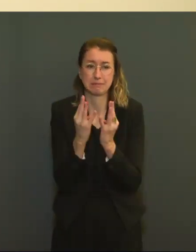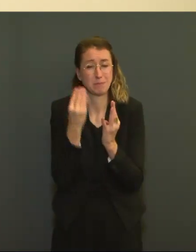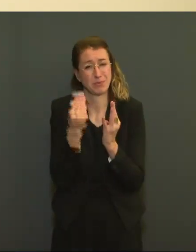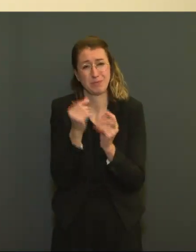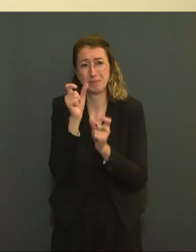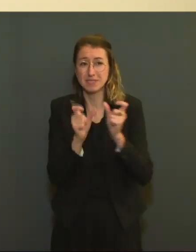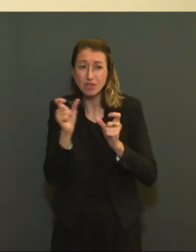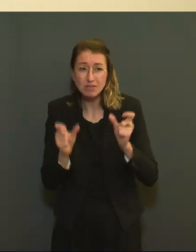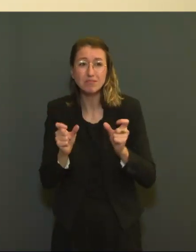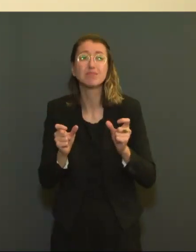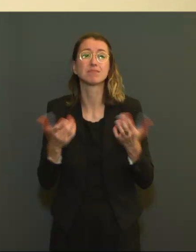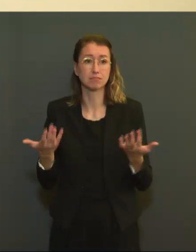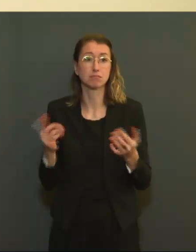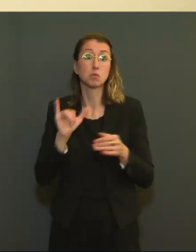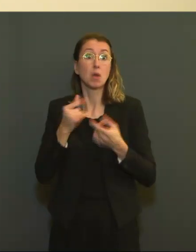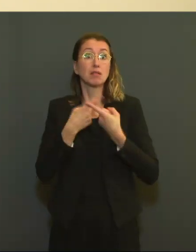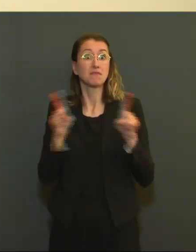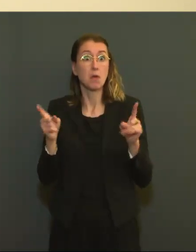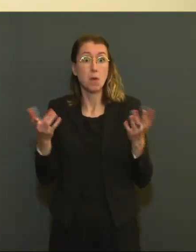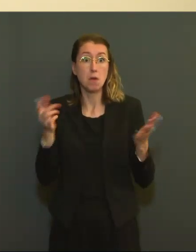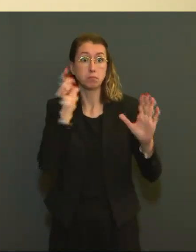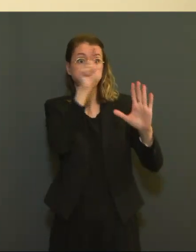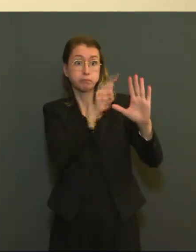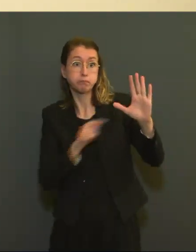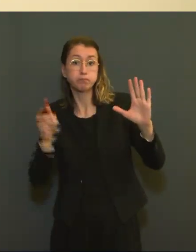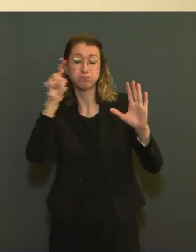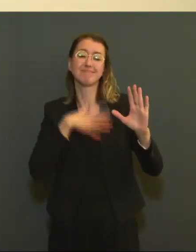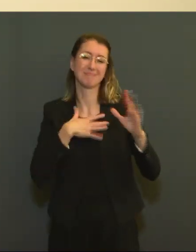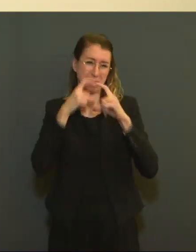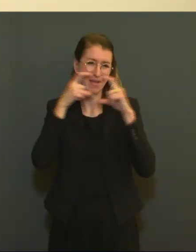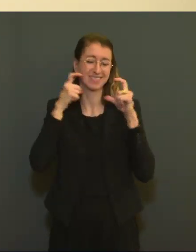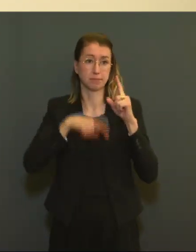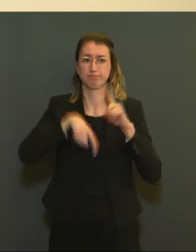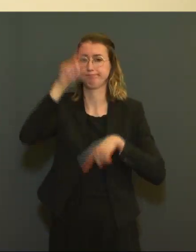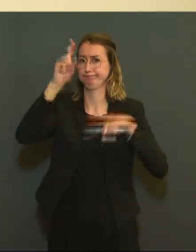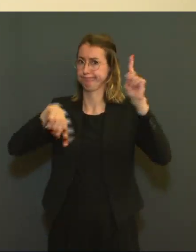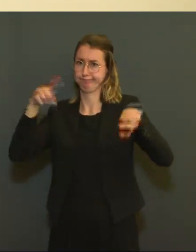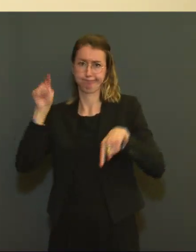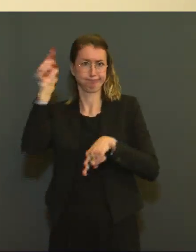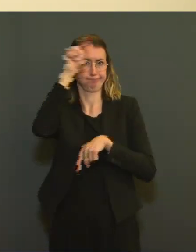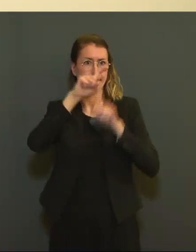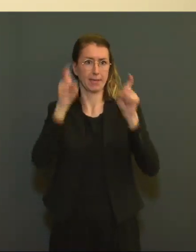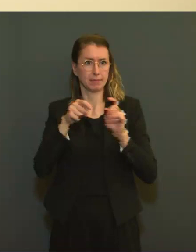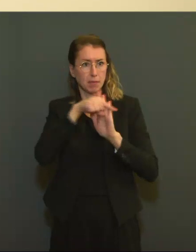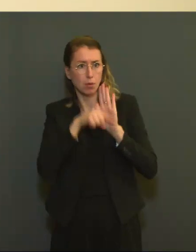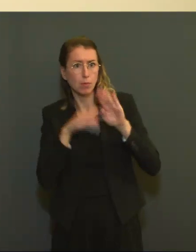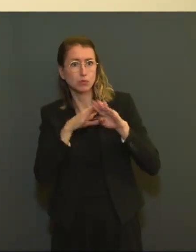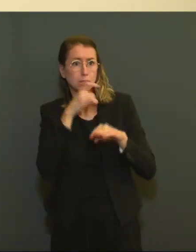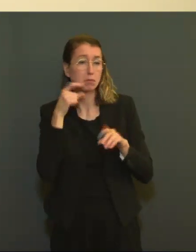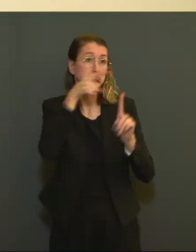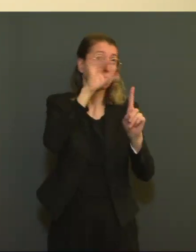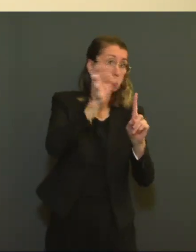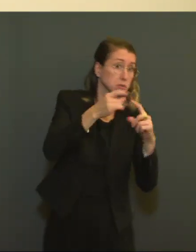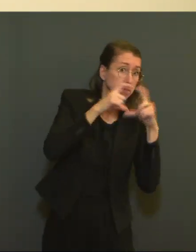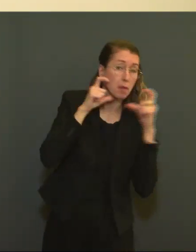d'un pays à l'autre, ce sont les règles pour le port du masque, où on le porte, où on ne le porte pas. C'est certainement un point sur